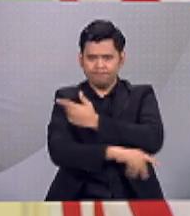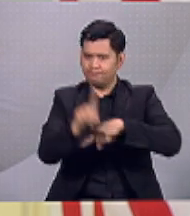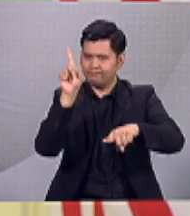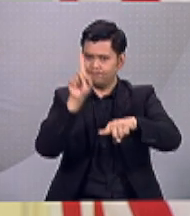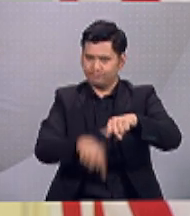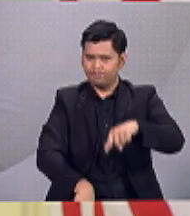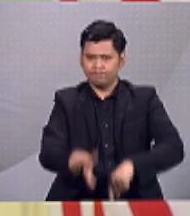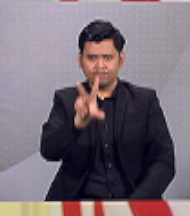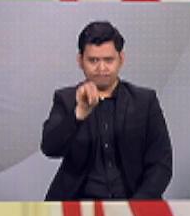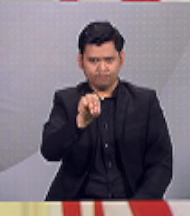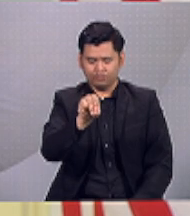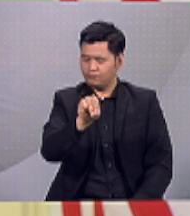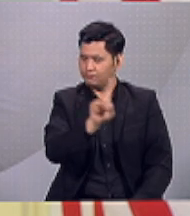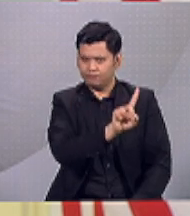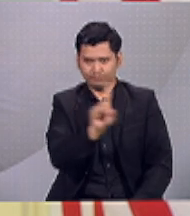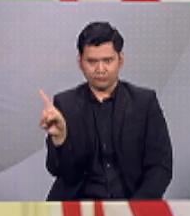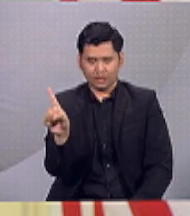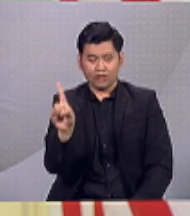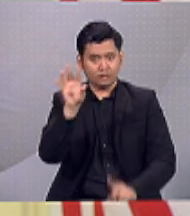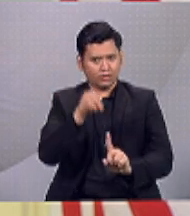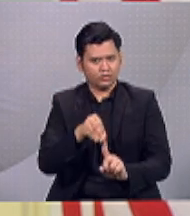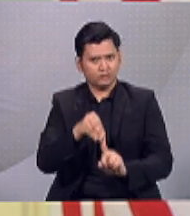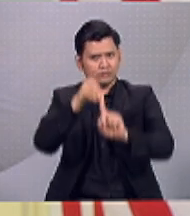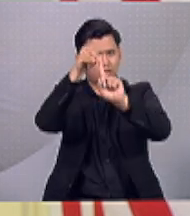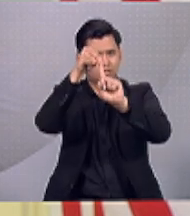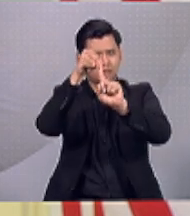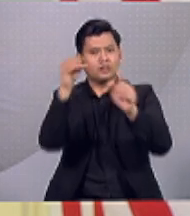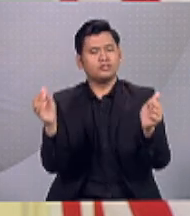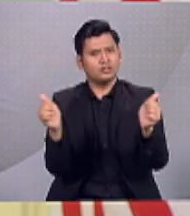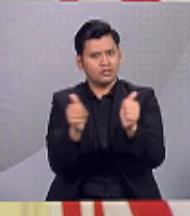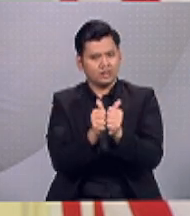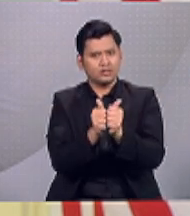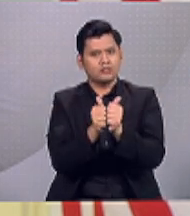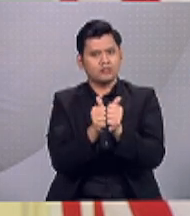tidak dibenarkan kecuali dengan